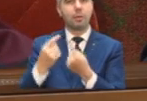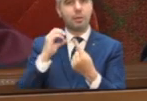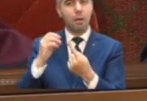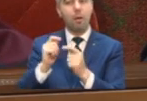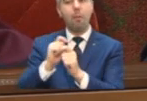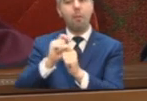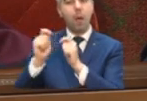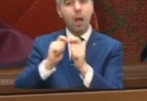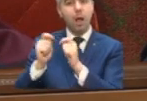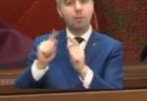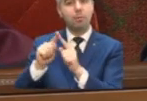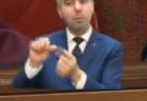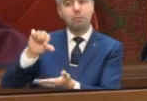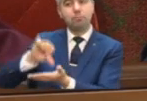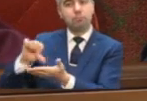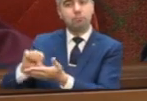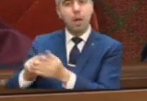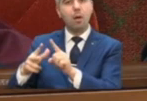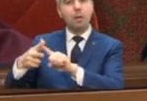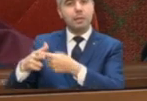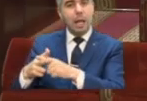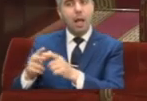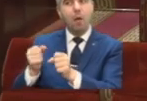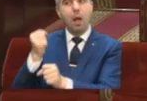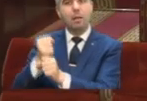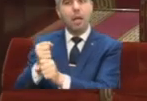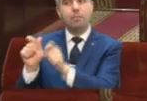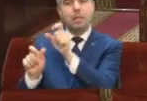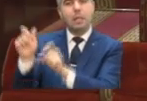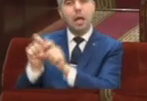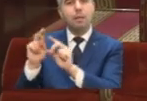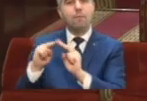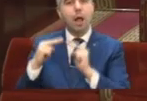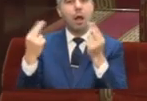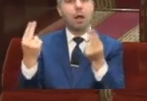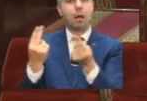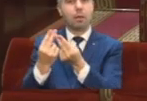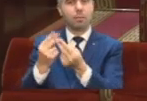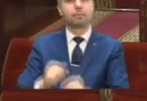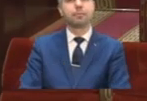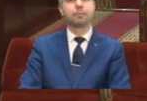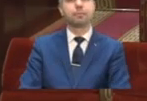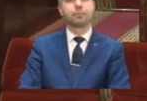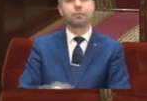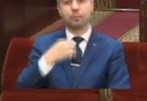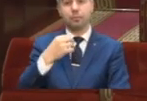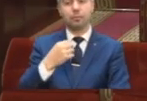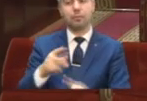نقاش حول توطين الصناعات والحفاظ على مراصف الشغل للشركات العالمية في بلدانها الأصلية، وبالنظر لما تمثله